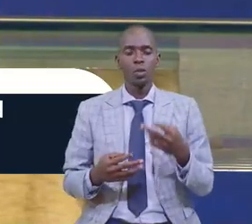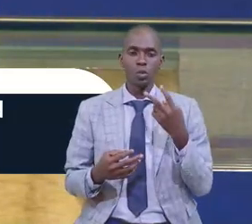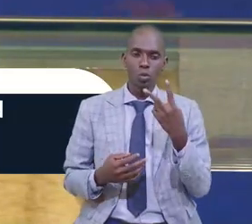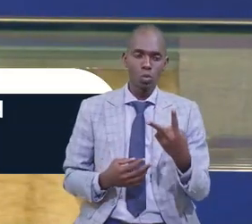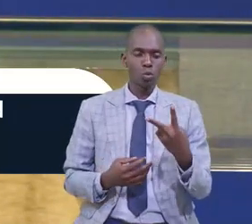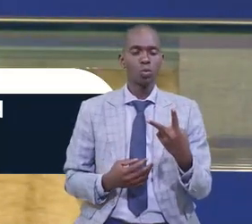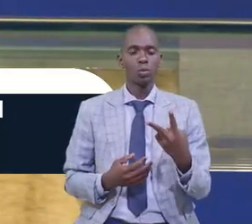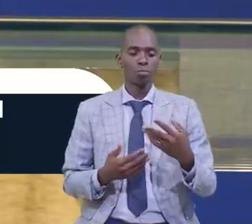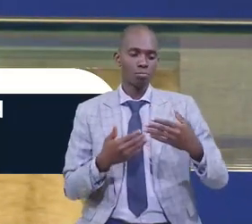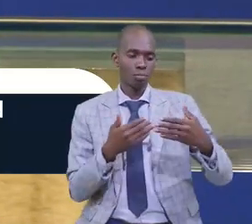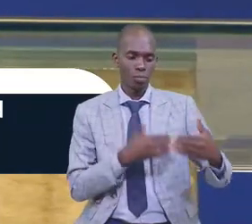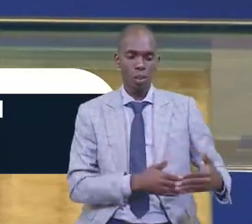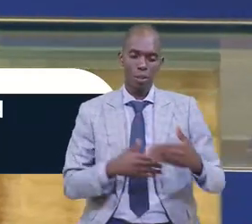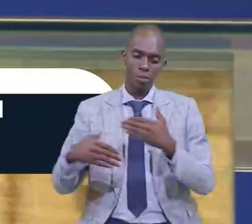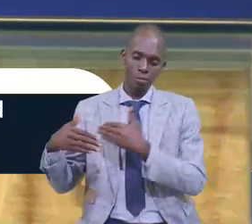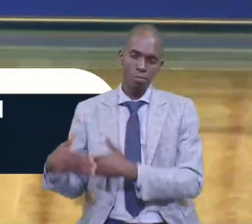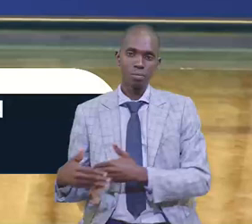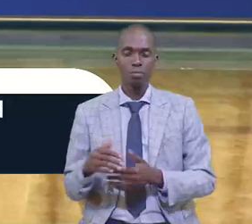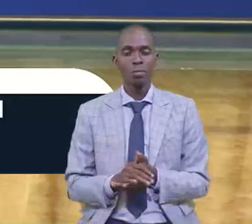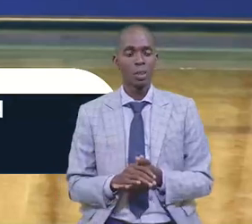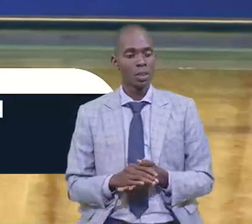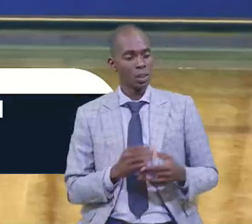a deux côtés parce qu'il y a deux types de